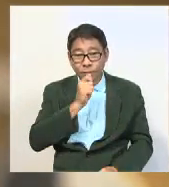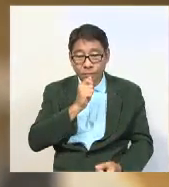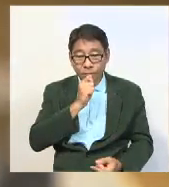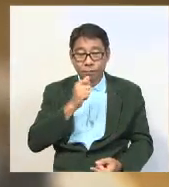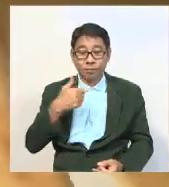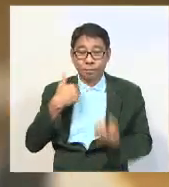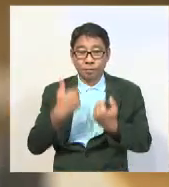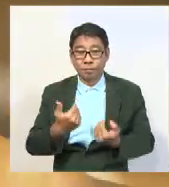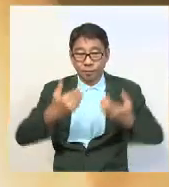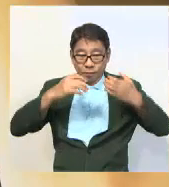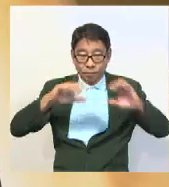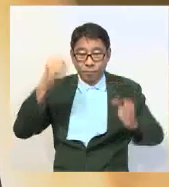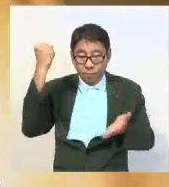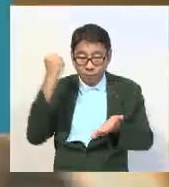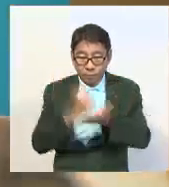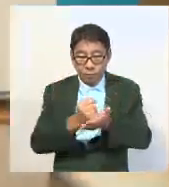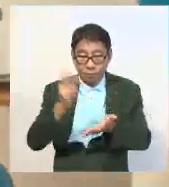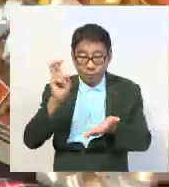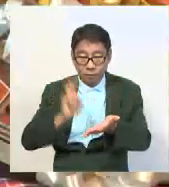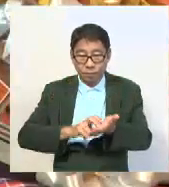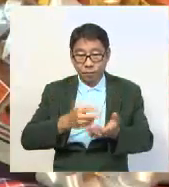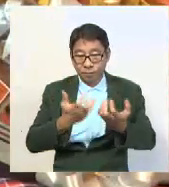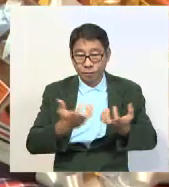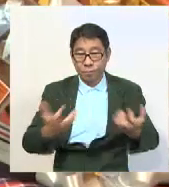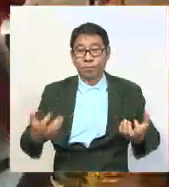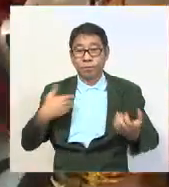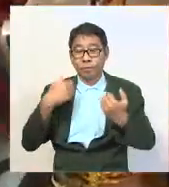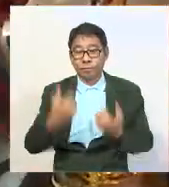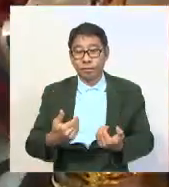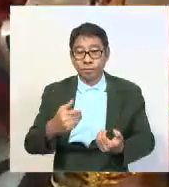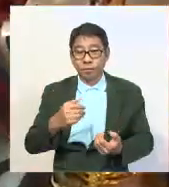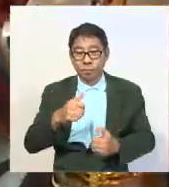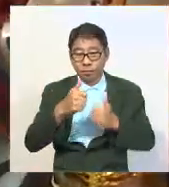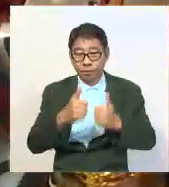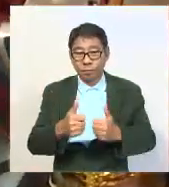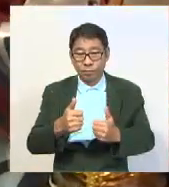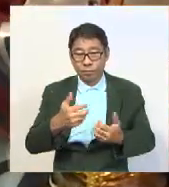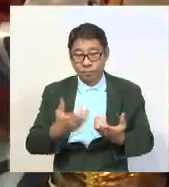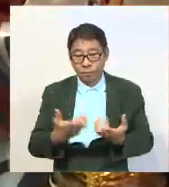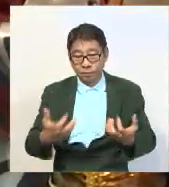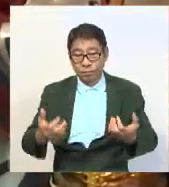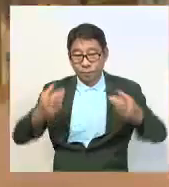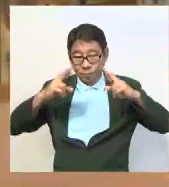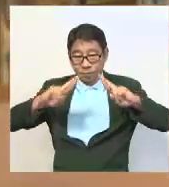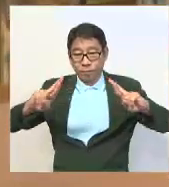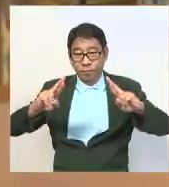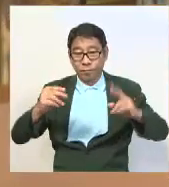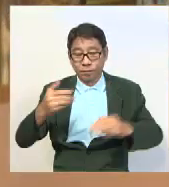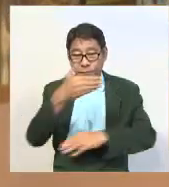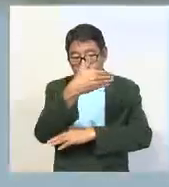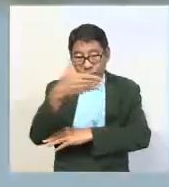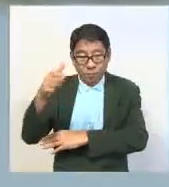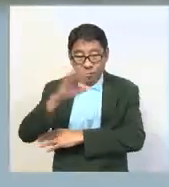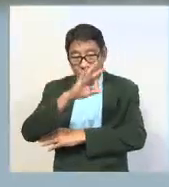ารที่ส่วนราชการรับรองสินค้าก็จะต้องเป็นสินค้าโอท็อปร้านวิสาหกิจชุมชนร้านทงฟ้าประชารั